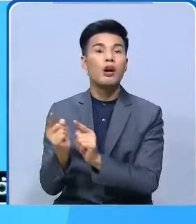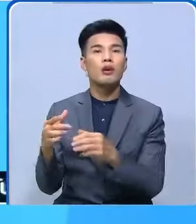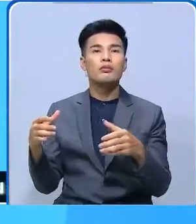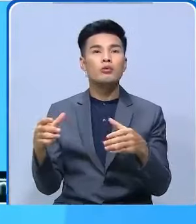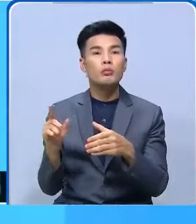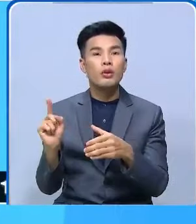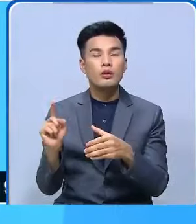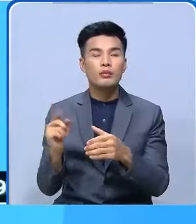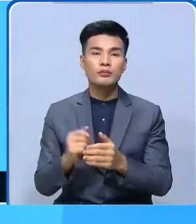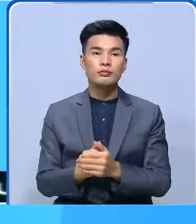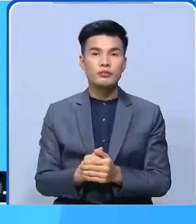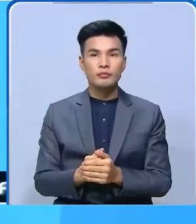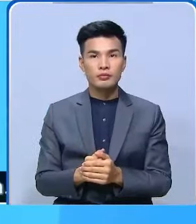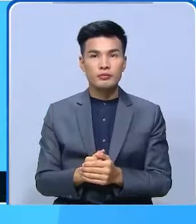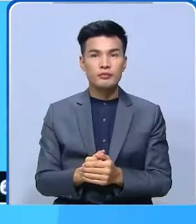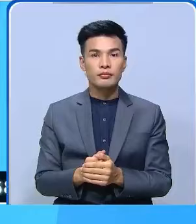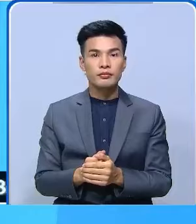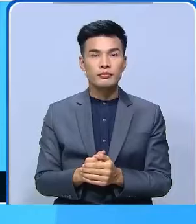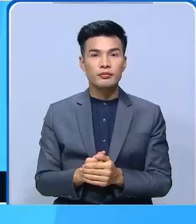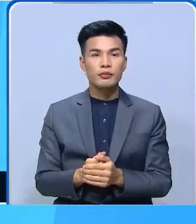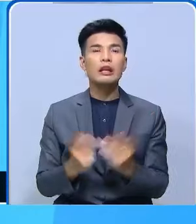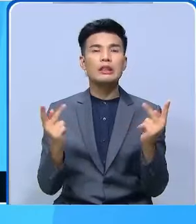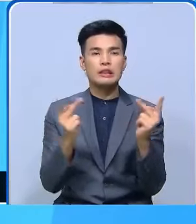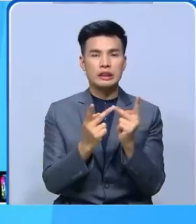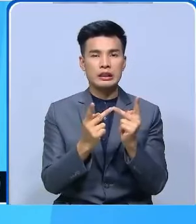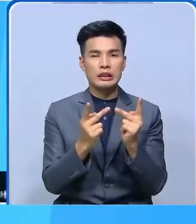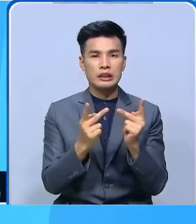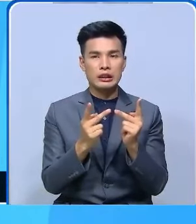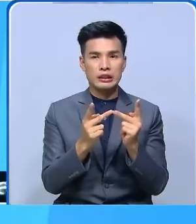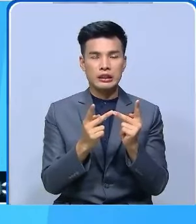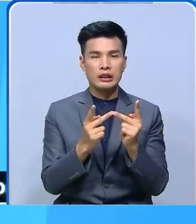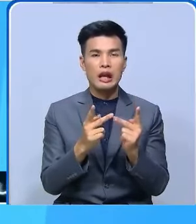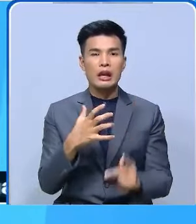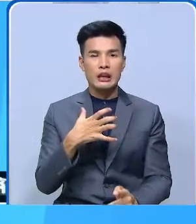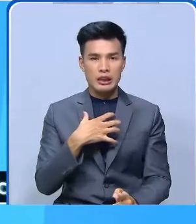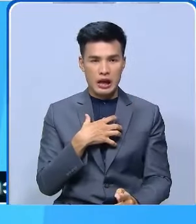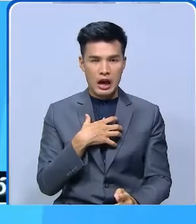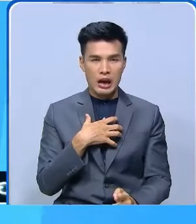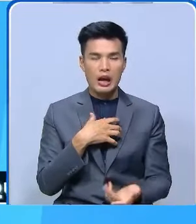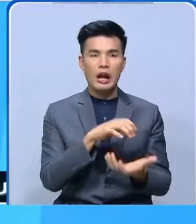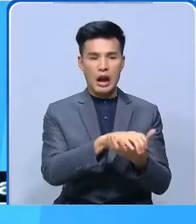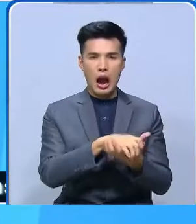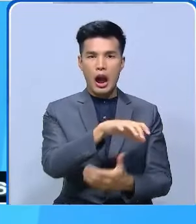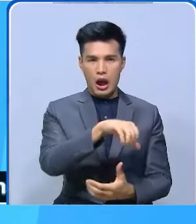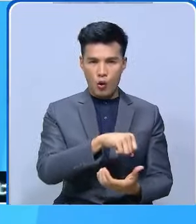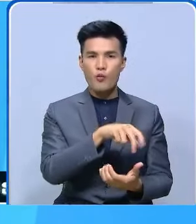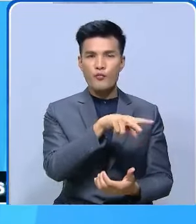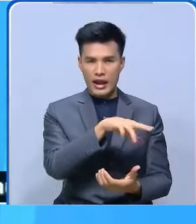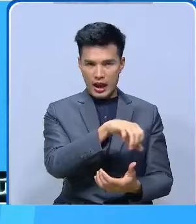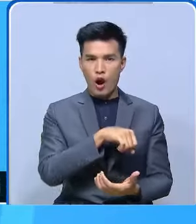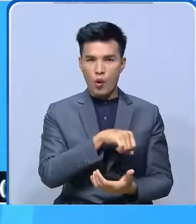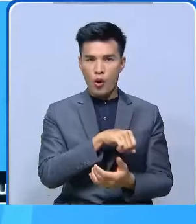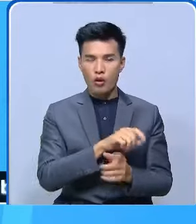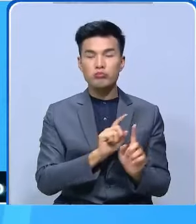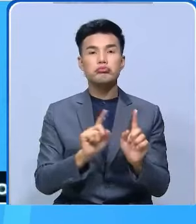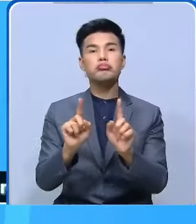ที่เป็นกิ๊กแล้วเขาบอกว่าอยากจะเป็นภรรยาอีกคนอะไรเงี้ยแล้วก ็อยากออกหน้าออกตา อยาก